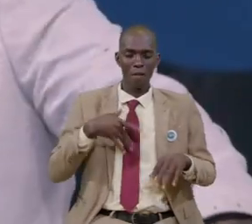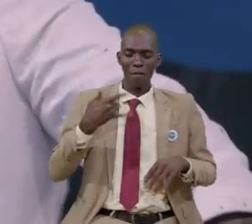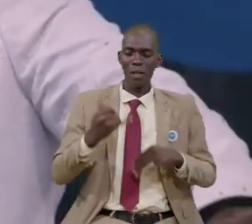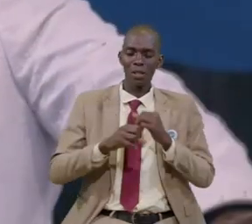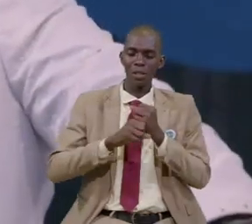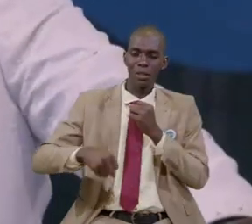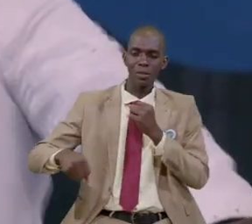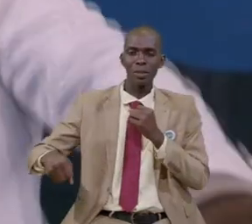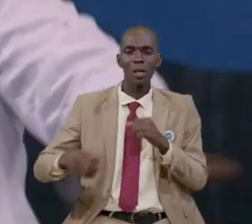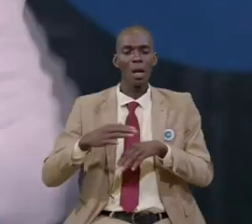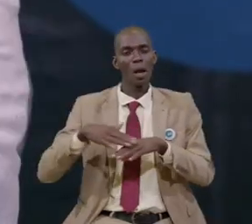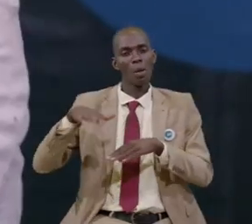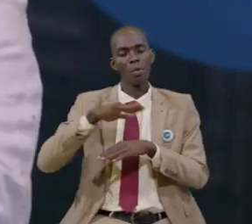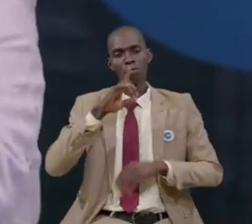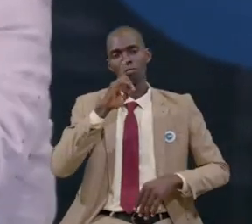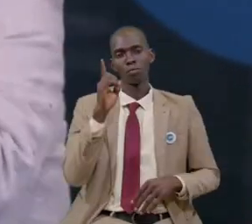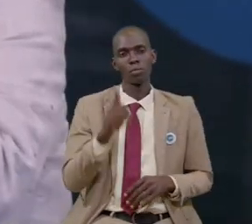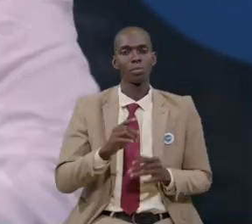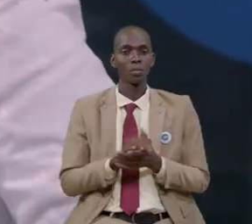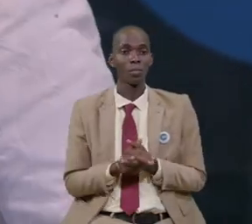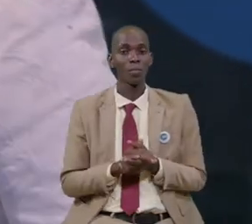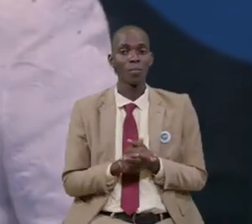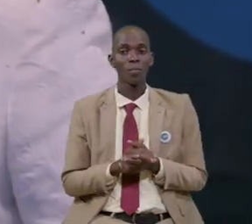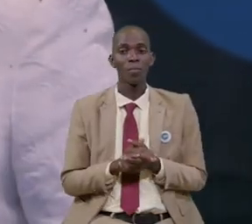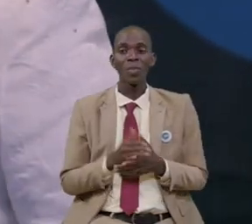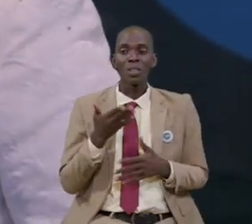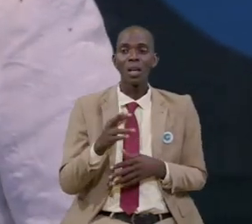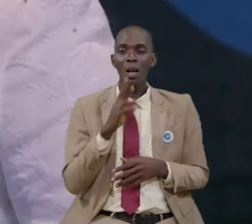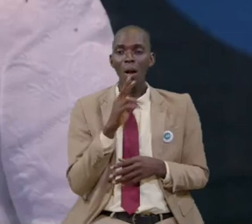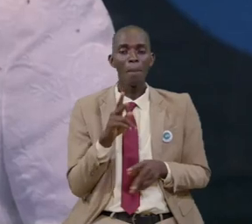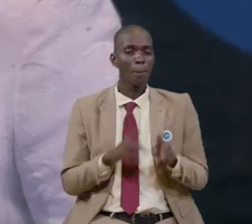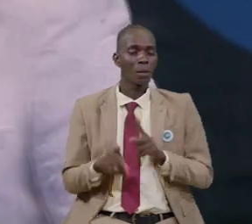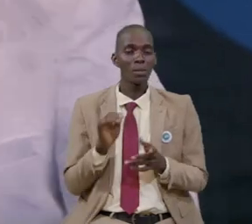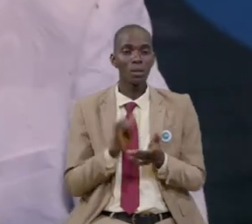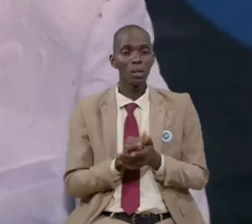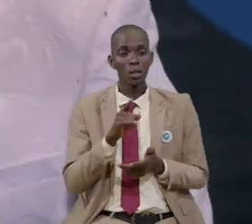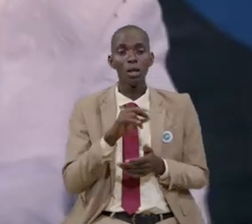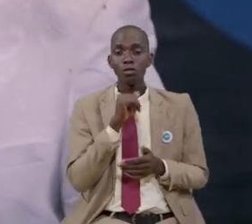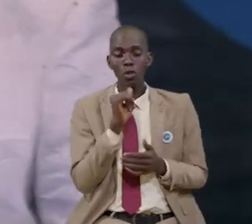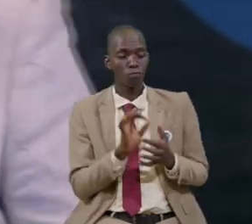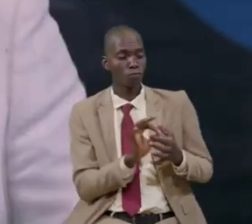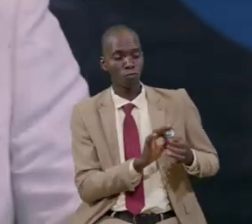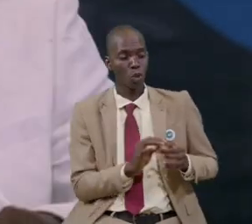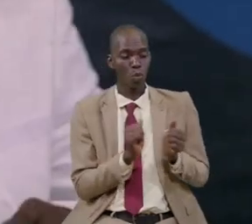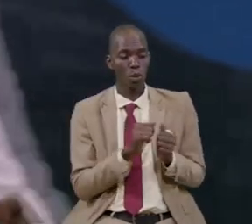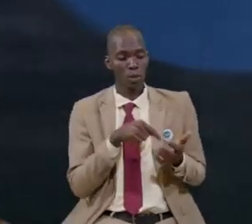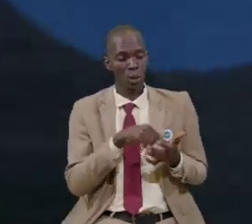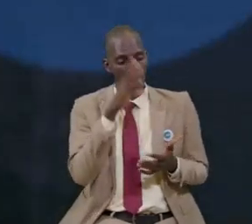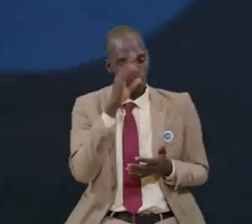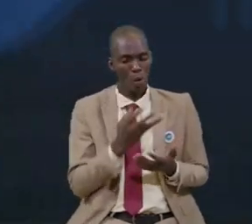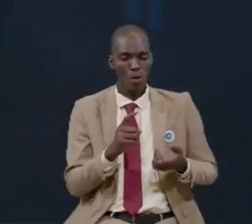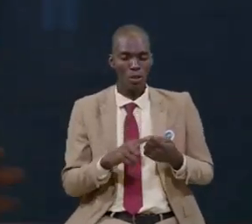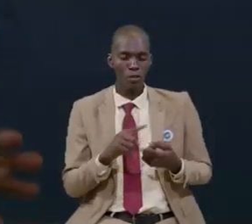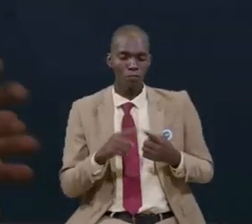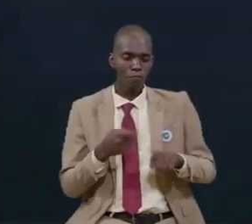c'est les sentiments exagérés au-dessus de la réalité. Il y a des gens qui veulent la communion de cet homme, l'amitié de